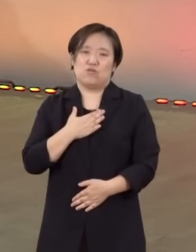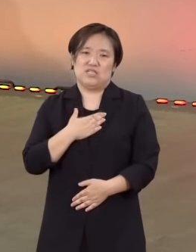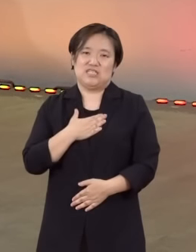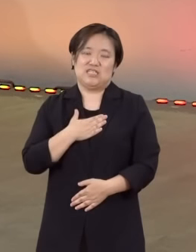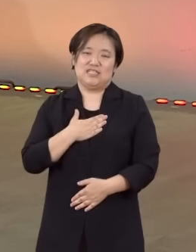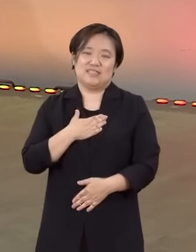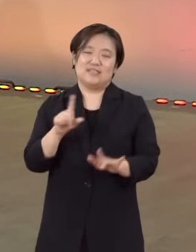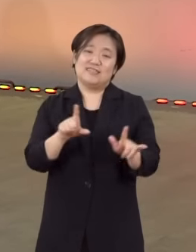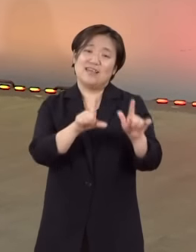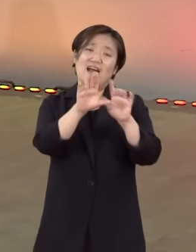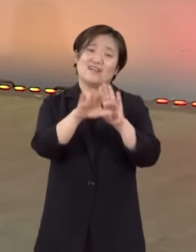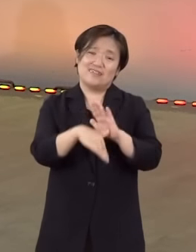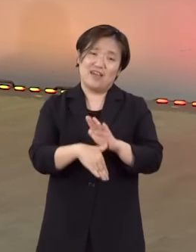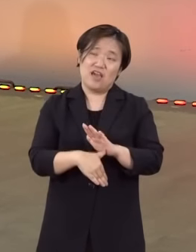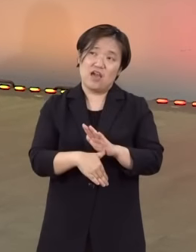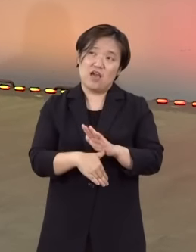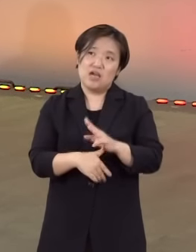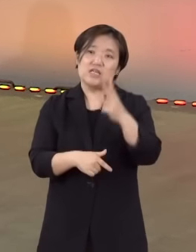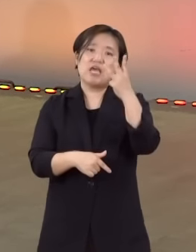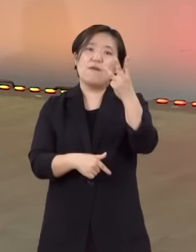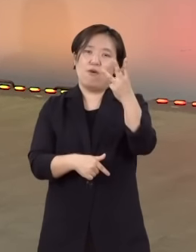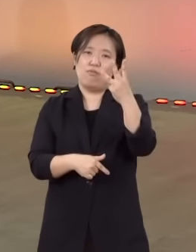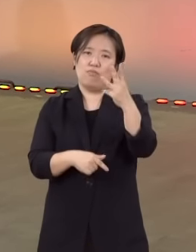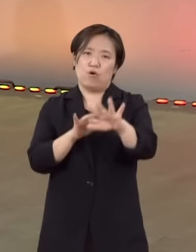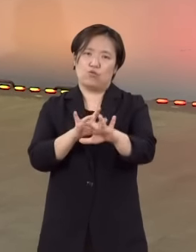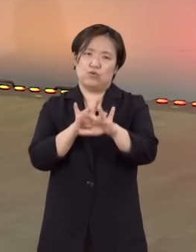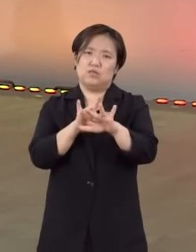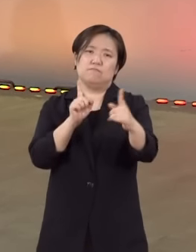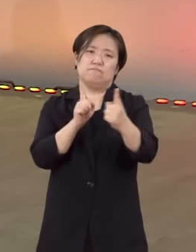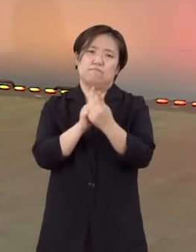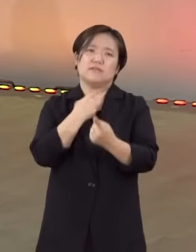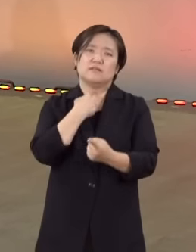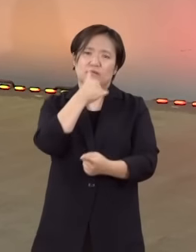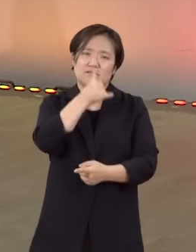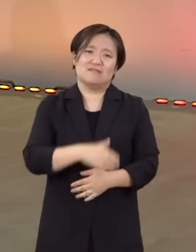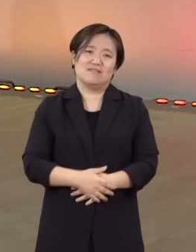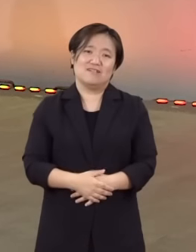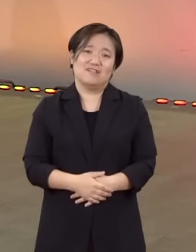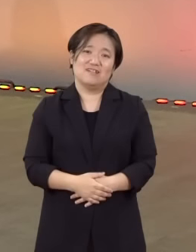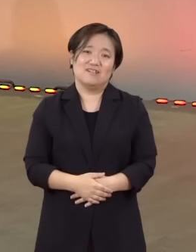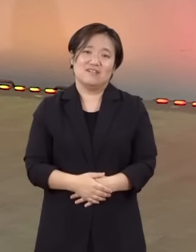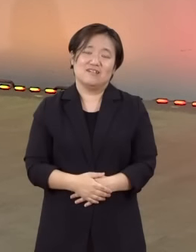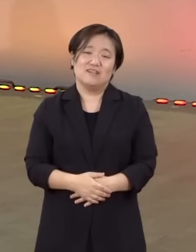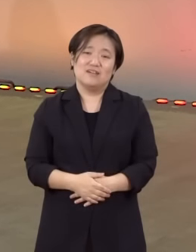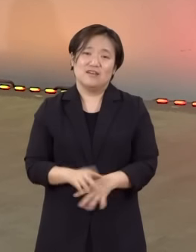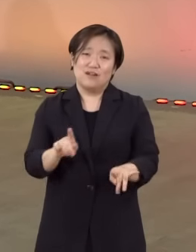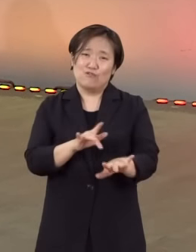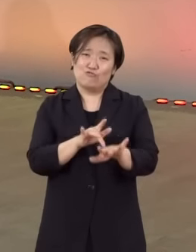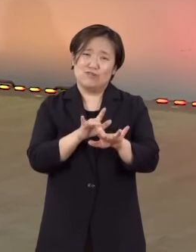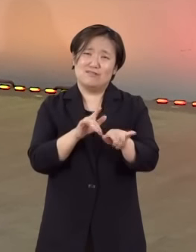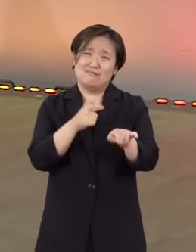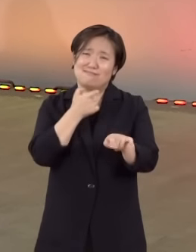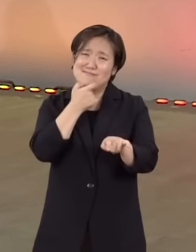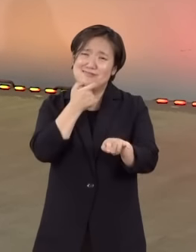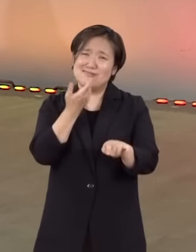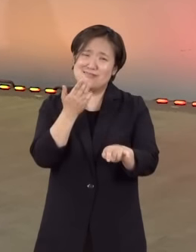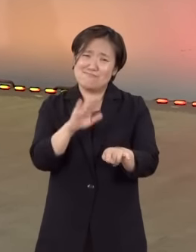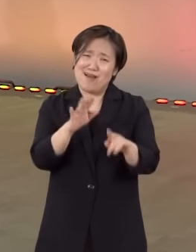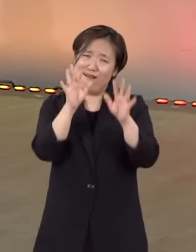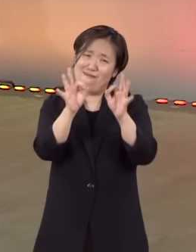총 세 번을 보았는데요 별로 보고 싶진 않지만 어떻게 보게